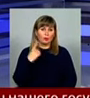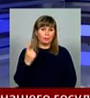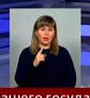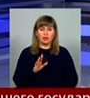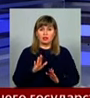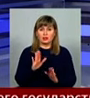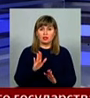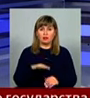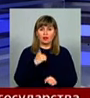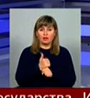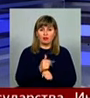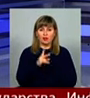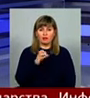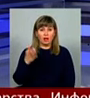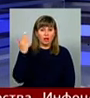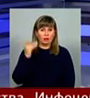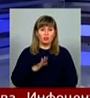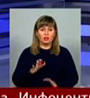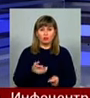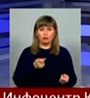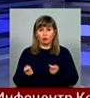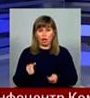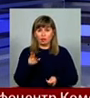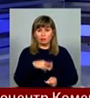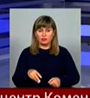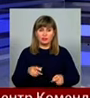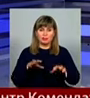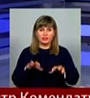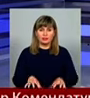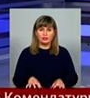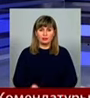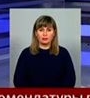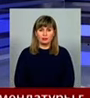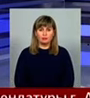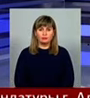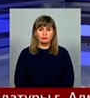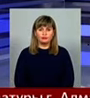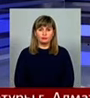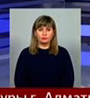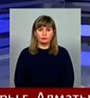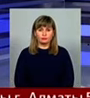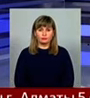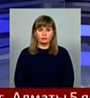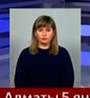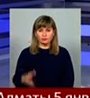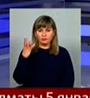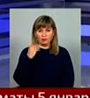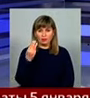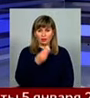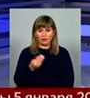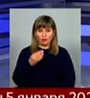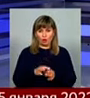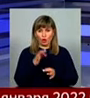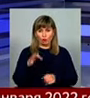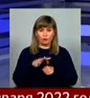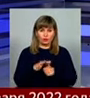замглавой КНБ. Ранее он был замруководителя администрации президента. В Алматы и Мангистауской области